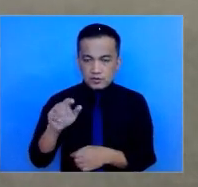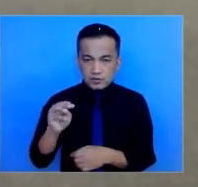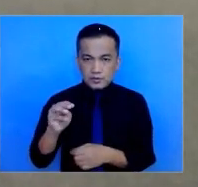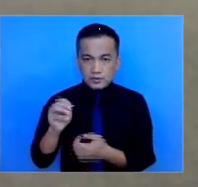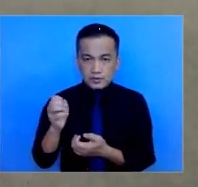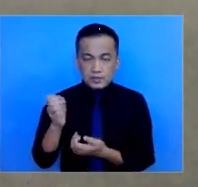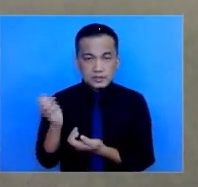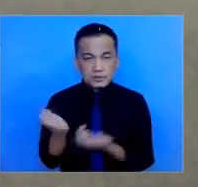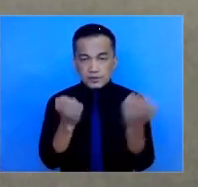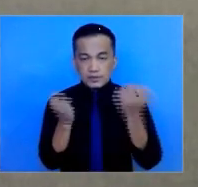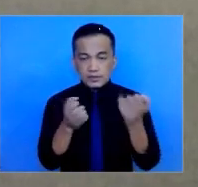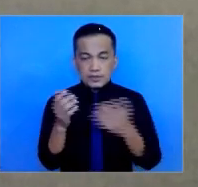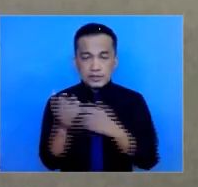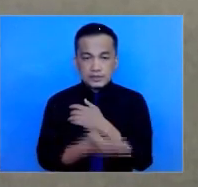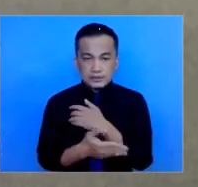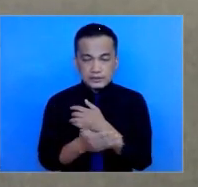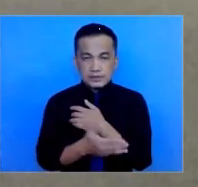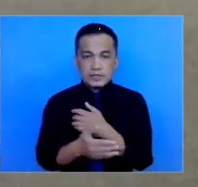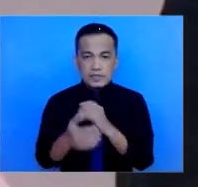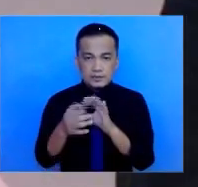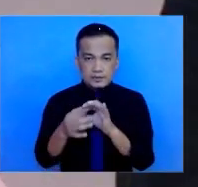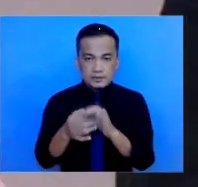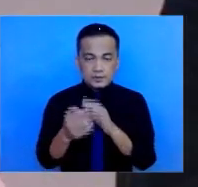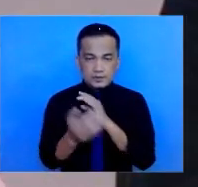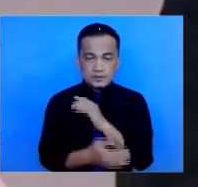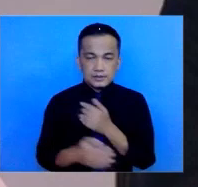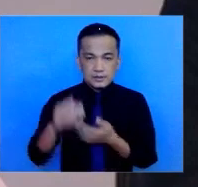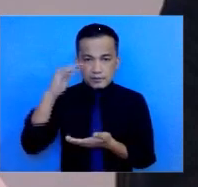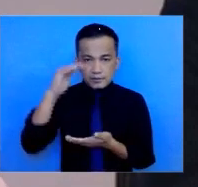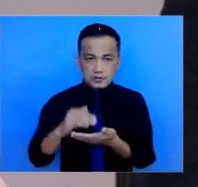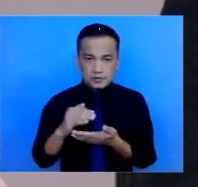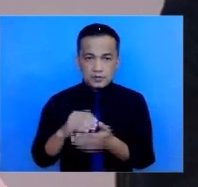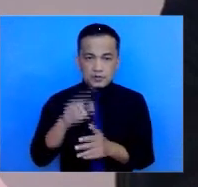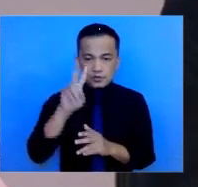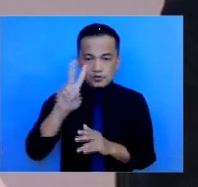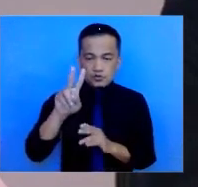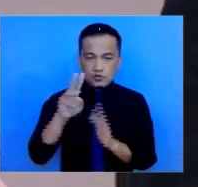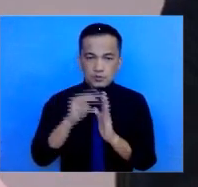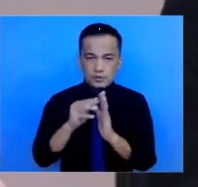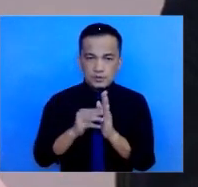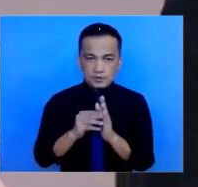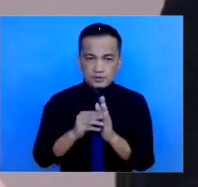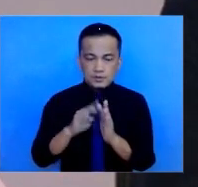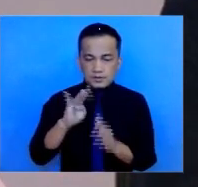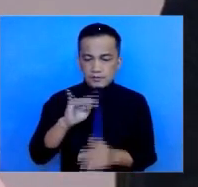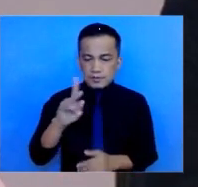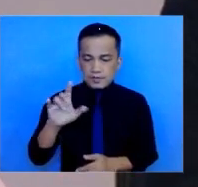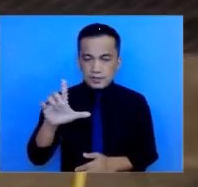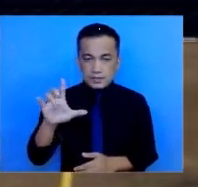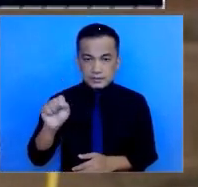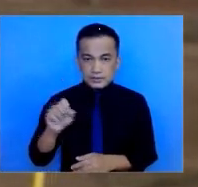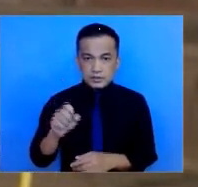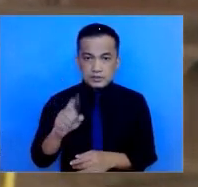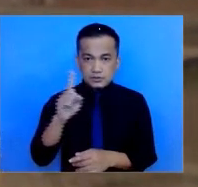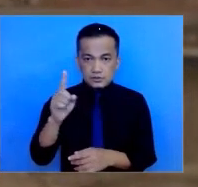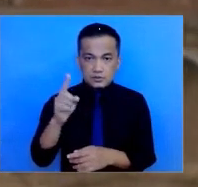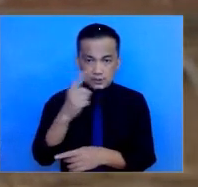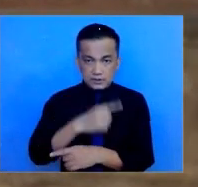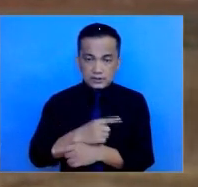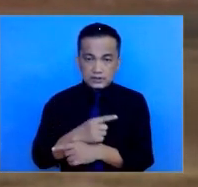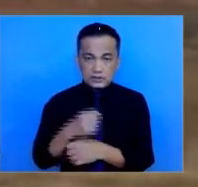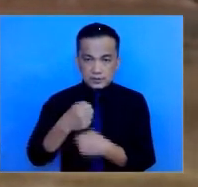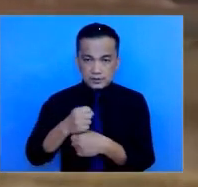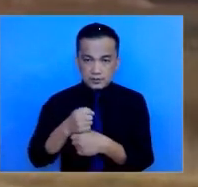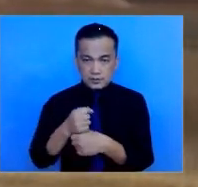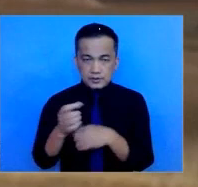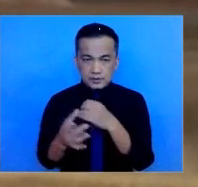mga kaalyado nitong bansa na magbabawas ng 2 milyong bariles kada araw sa produksyon nila ng langis. Katumbas yan ang